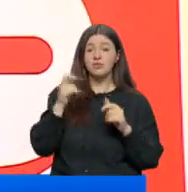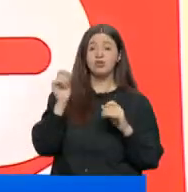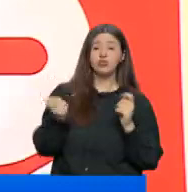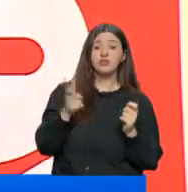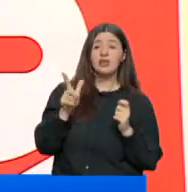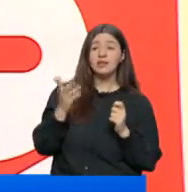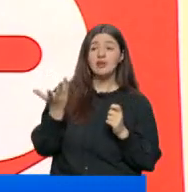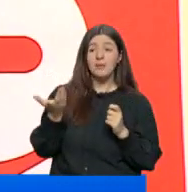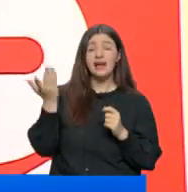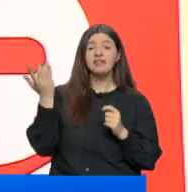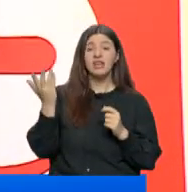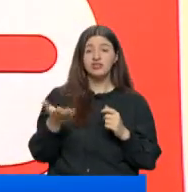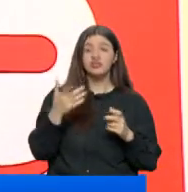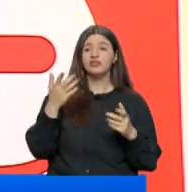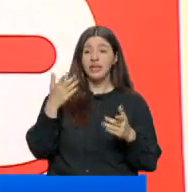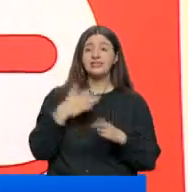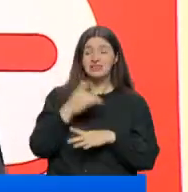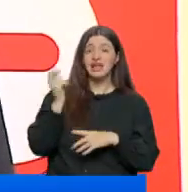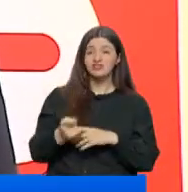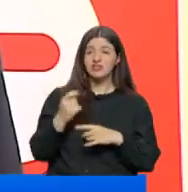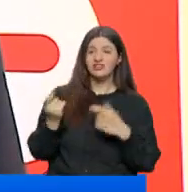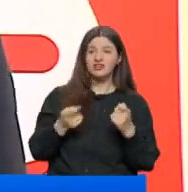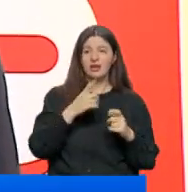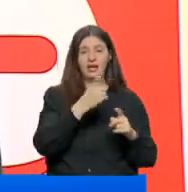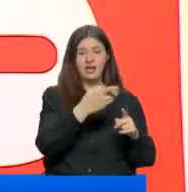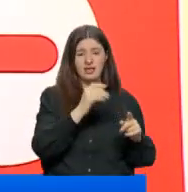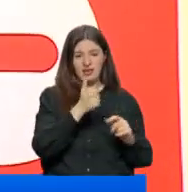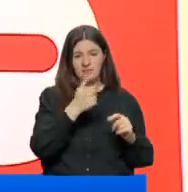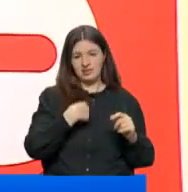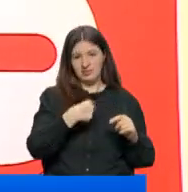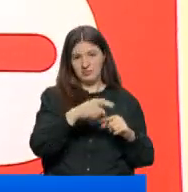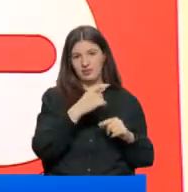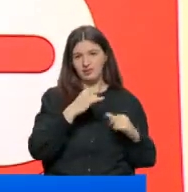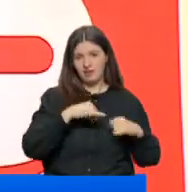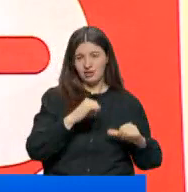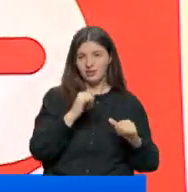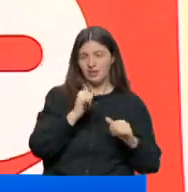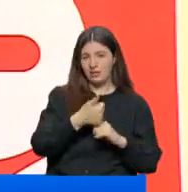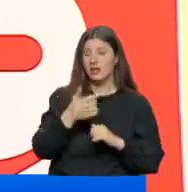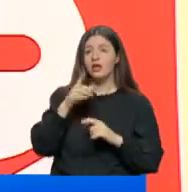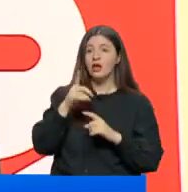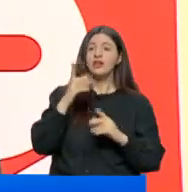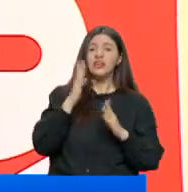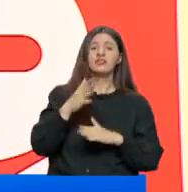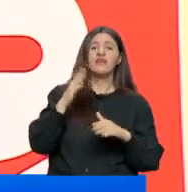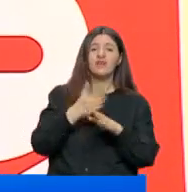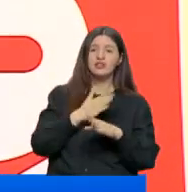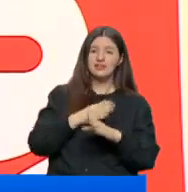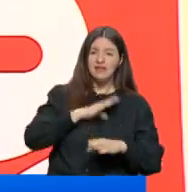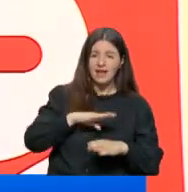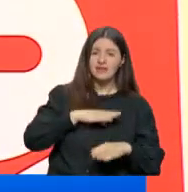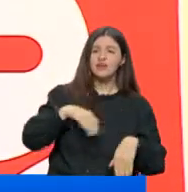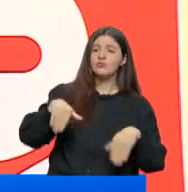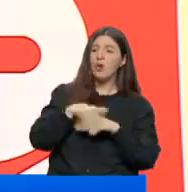ama keşke gerçekten yurttaşın dertleriyle ilgilense, sokaktaki insanların çektikleri